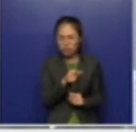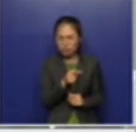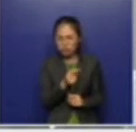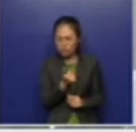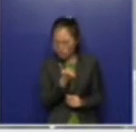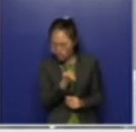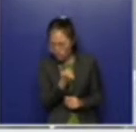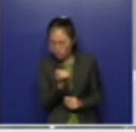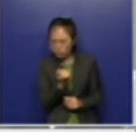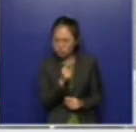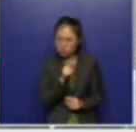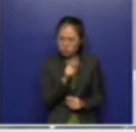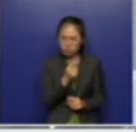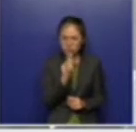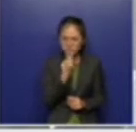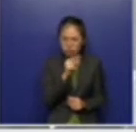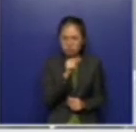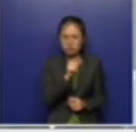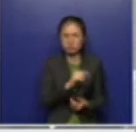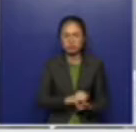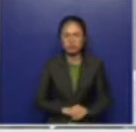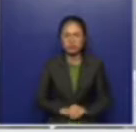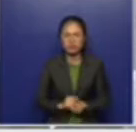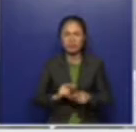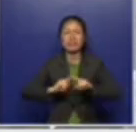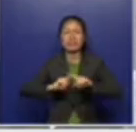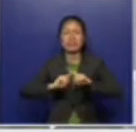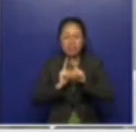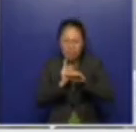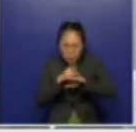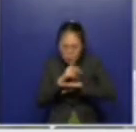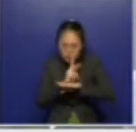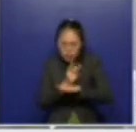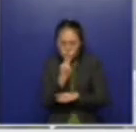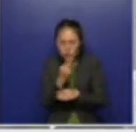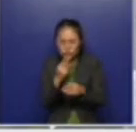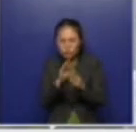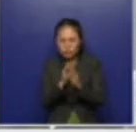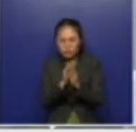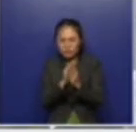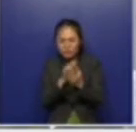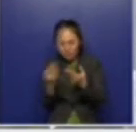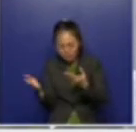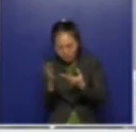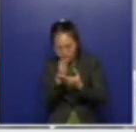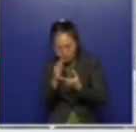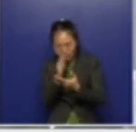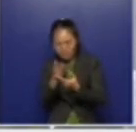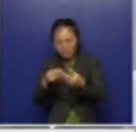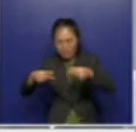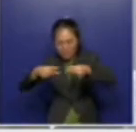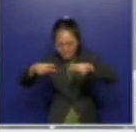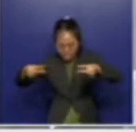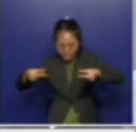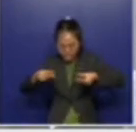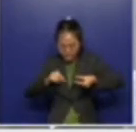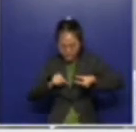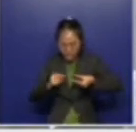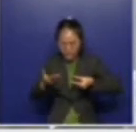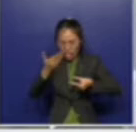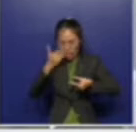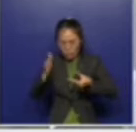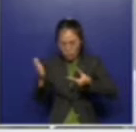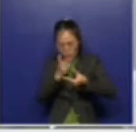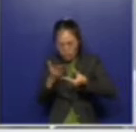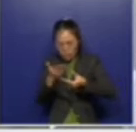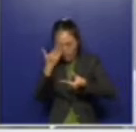มือให้กับทุกๆท่านที่นั่งอยู่บนบัลลังก์นะฮะแต่ท่านประธานครับไปดูในงบรายงานนะครับหน้าที่143ท่านประธานอาจจะหยิบตามผมนะครับท่านอาจ